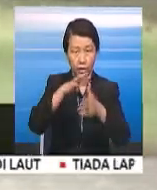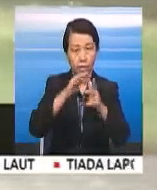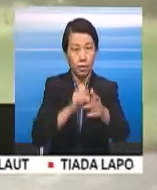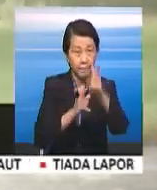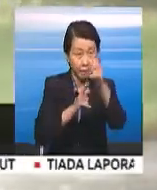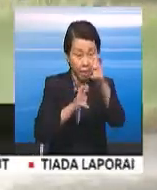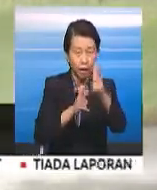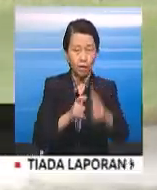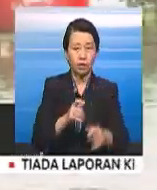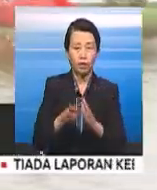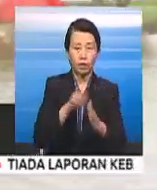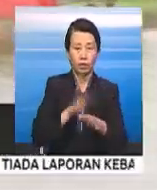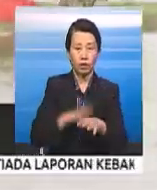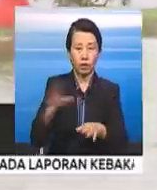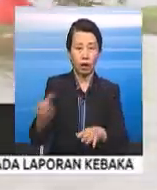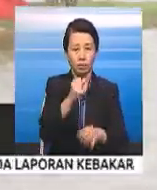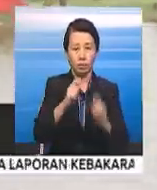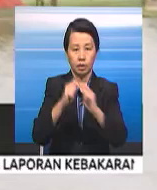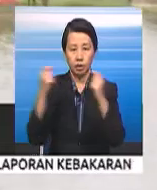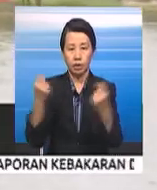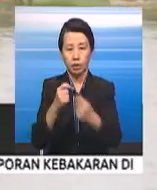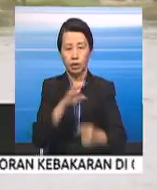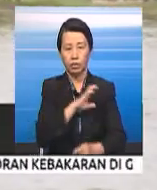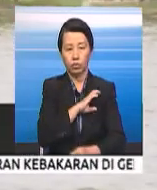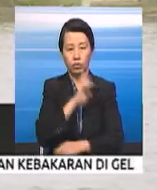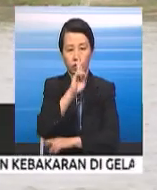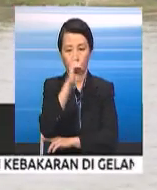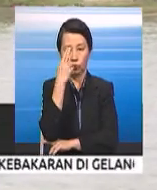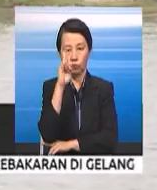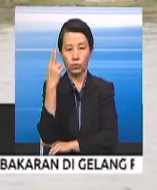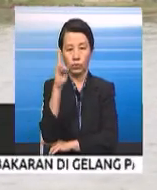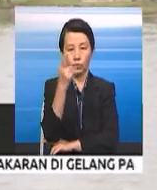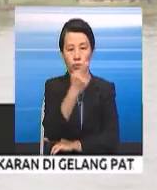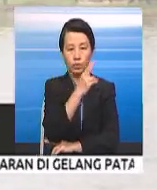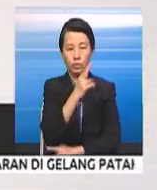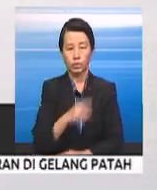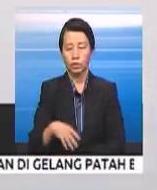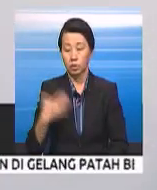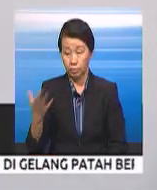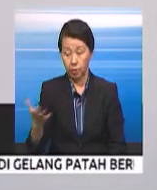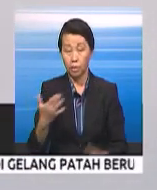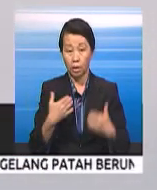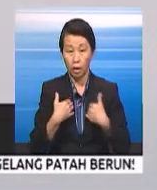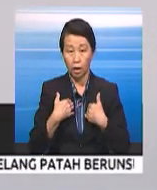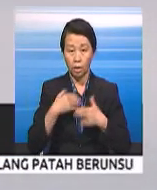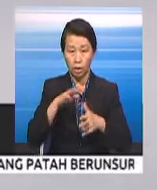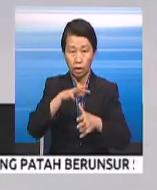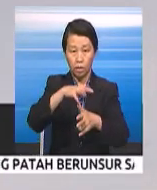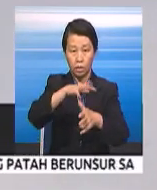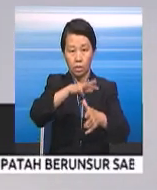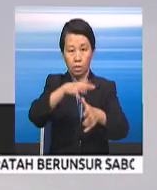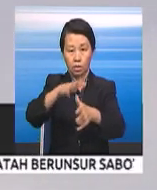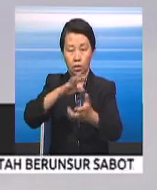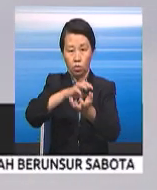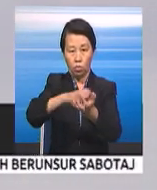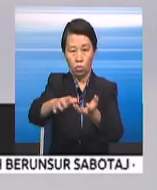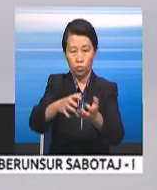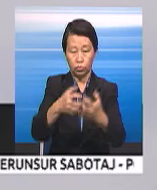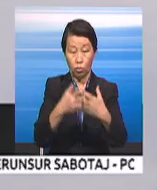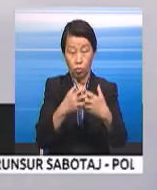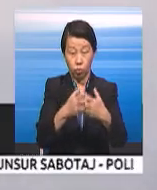ditembak komunis ketika mengambil pasukan polis hutan. Beliau juga pernah menerbangkan helikopter yang rosak